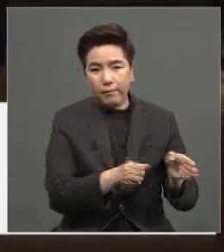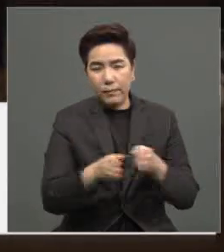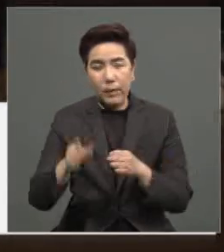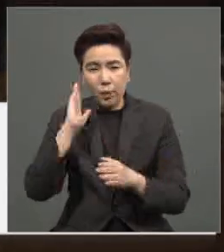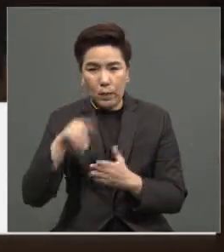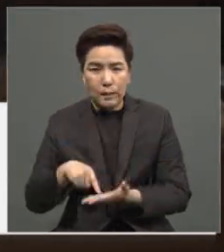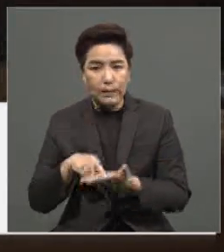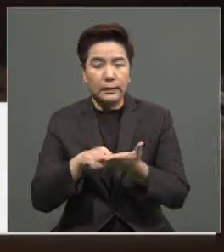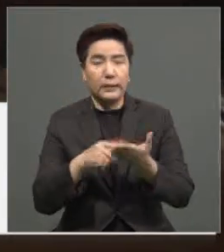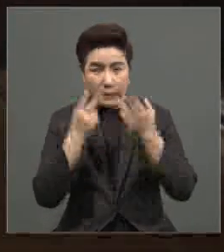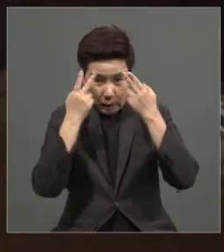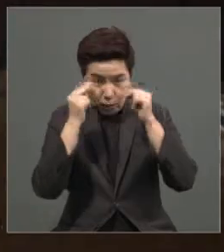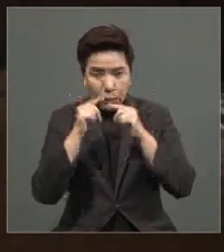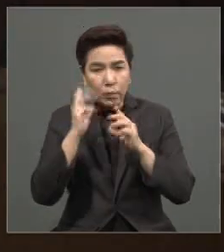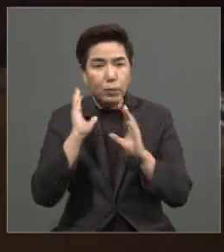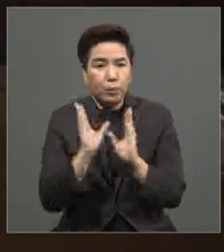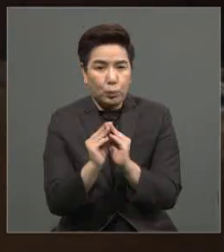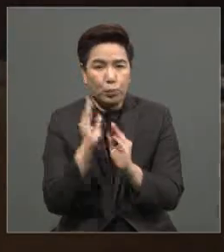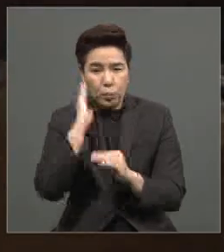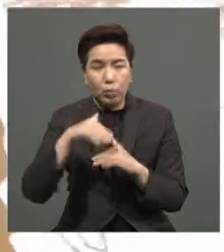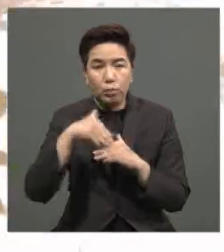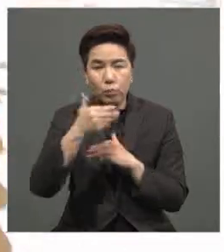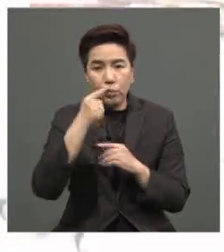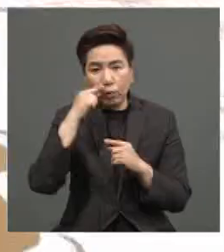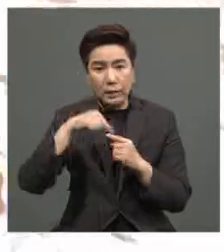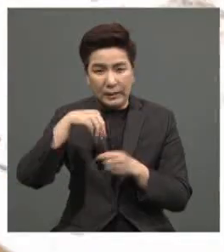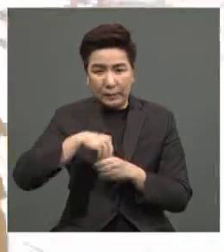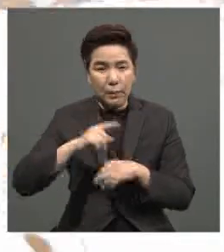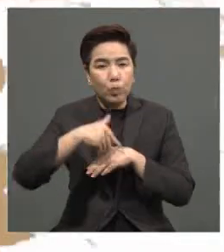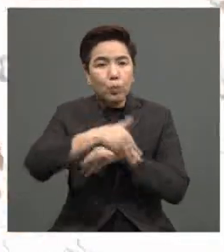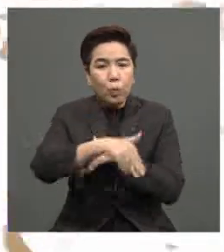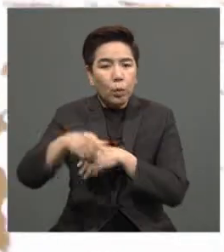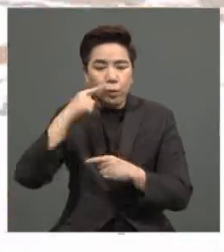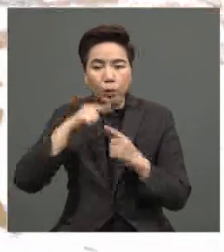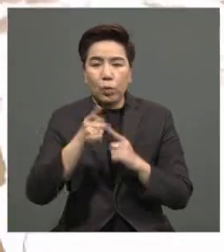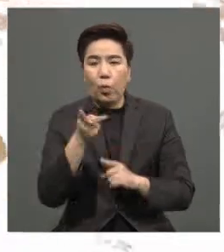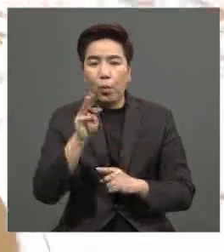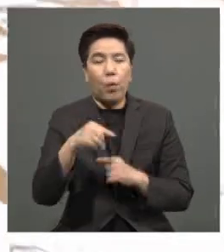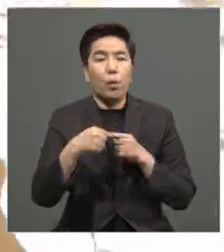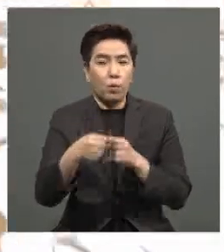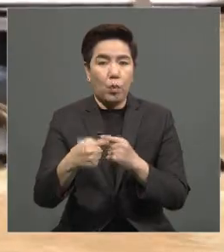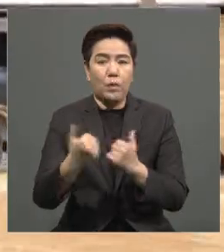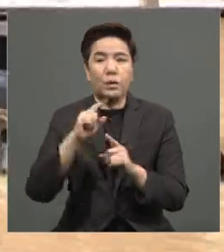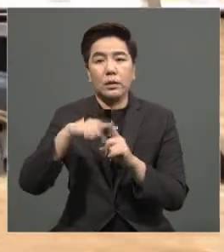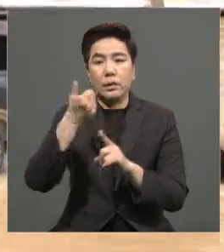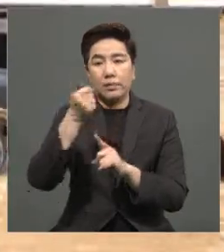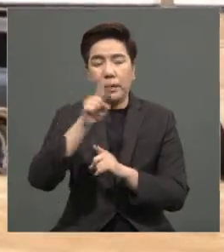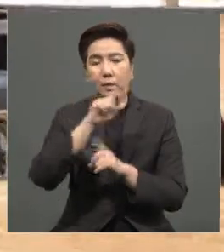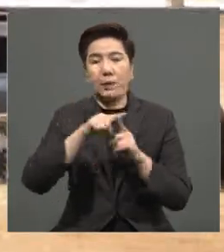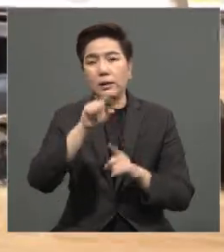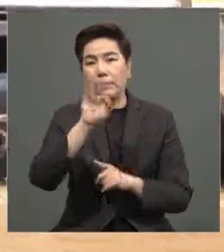นายกรัฐมนตรีในที่ประชุมคณะรัฐมนตรีอย่างเป็นทางการนอกสถานที่หรือว่าครมสัญจรค่ะในวันที่ 29